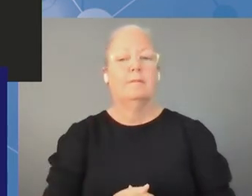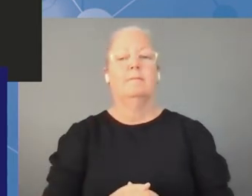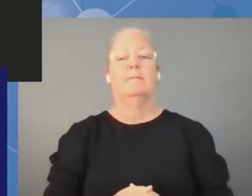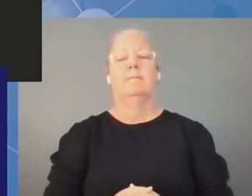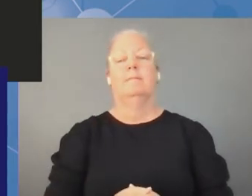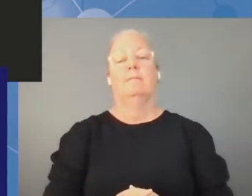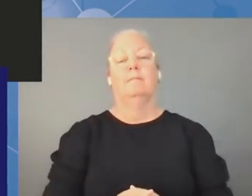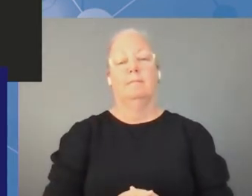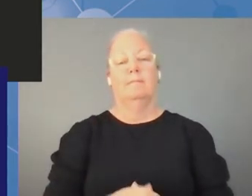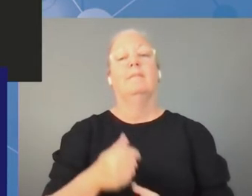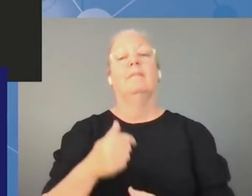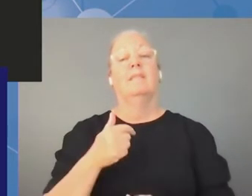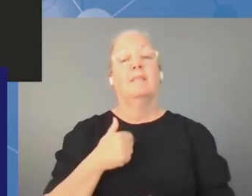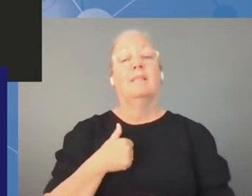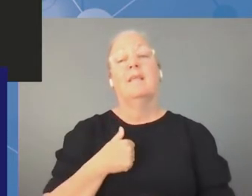خورخي كانسيو،